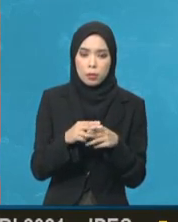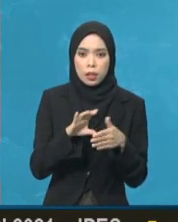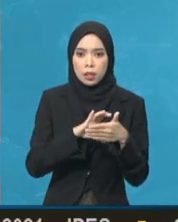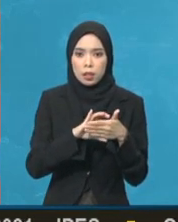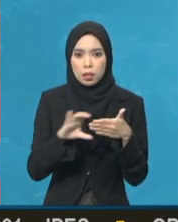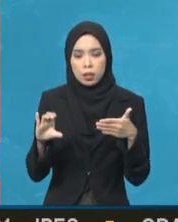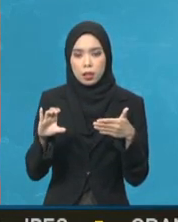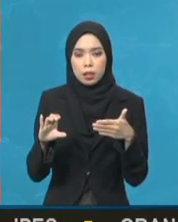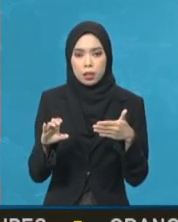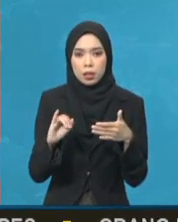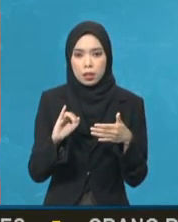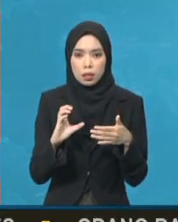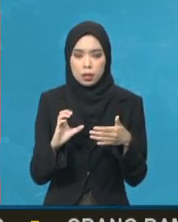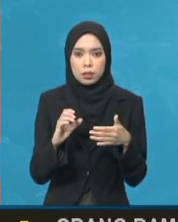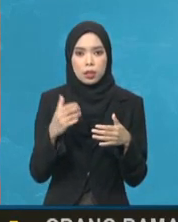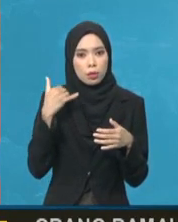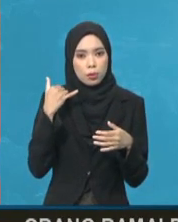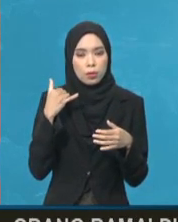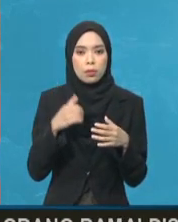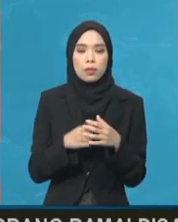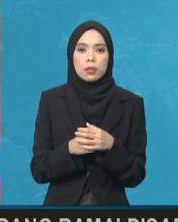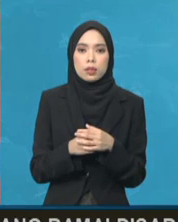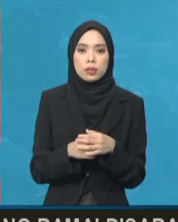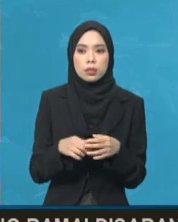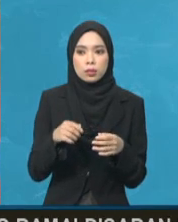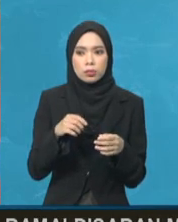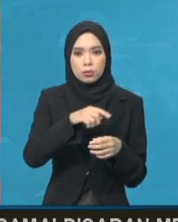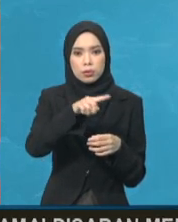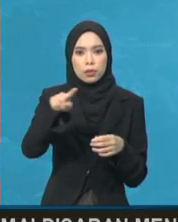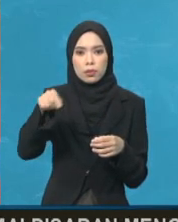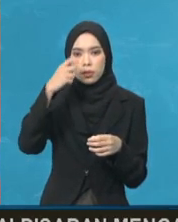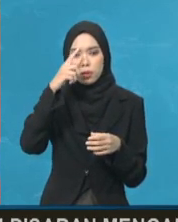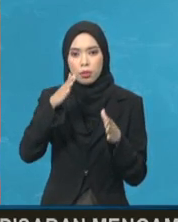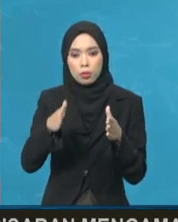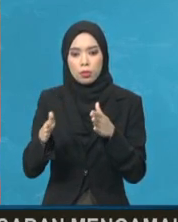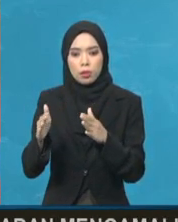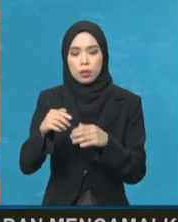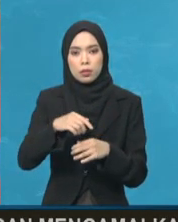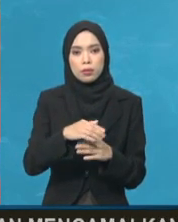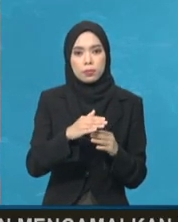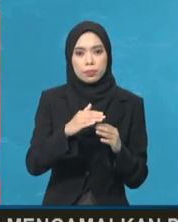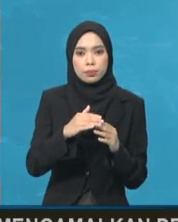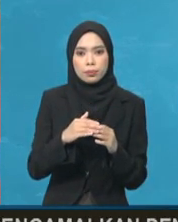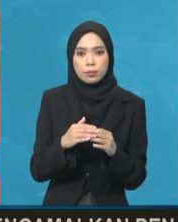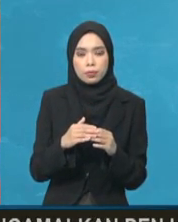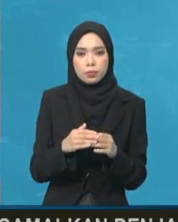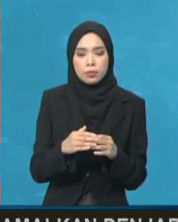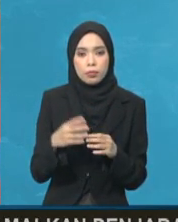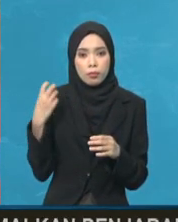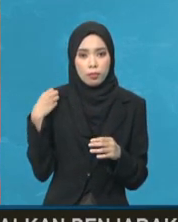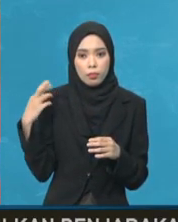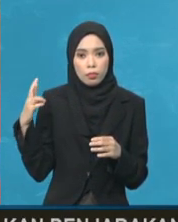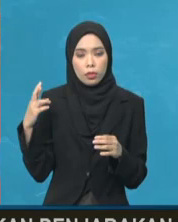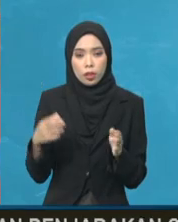bagi ketua dan setiap ahli isi rumah yang tinggal di rumah berkenaan para pegawai banci akan Cup juga memasang